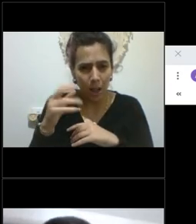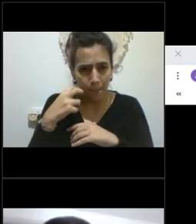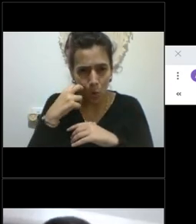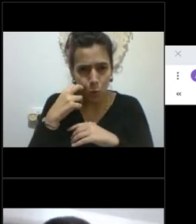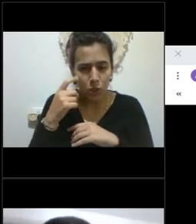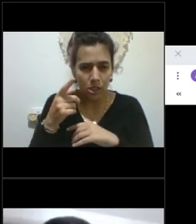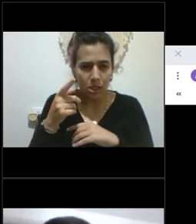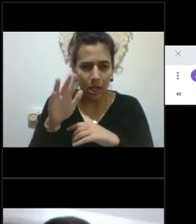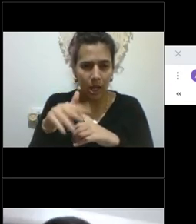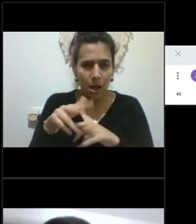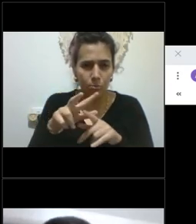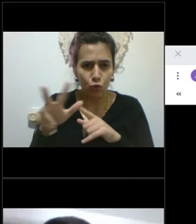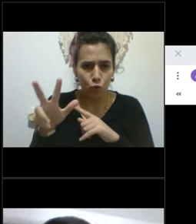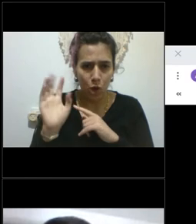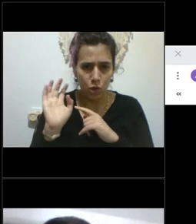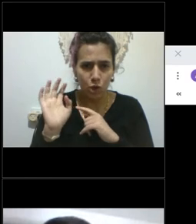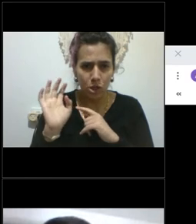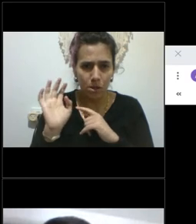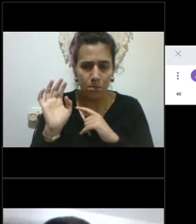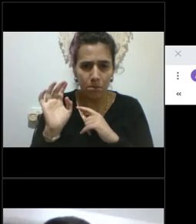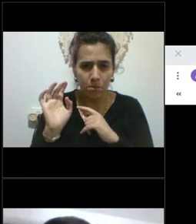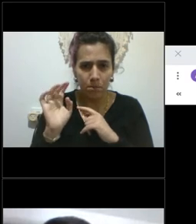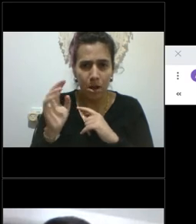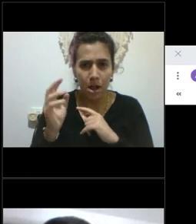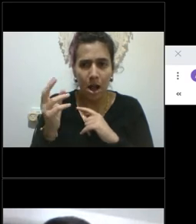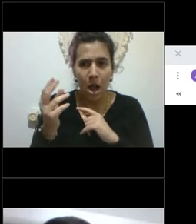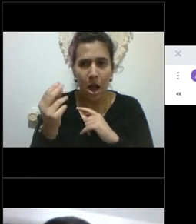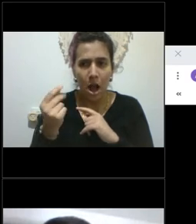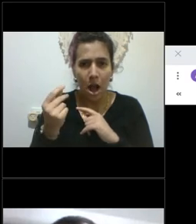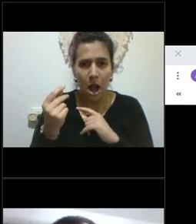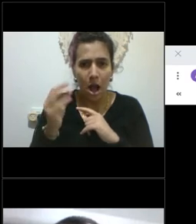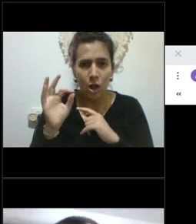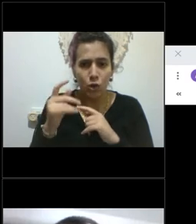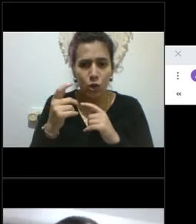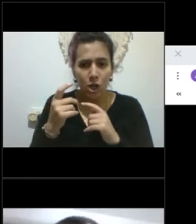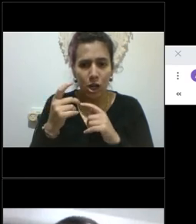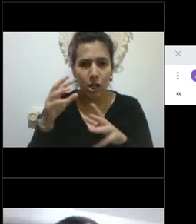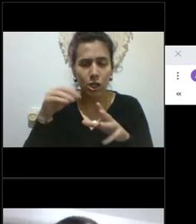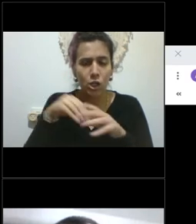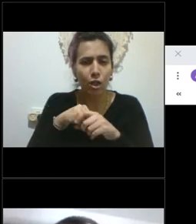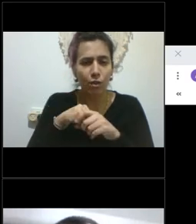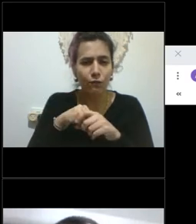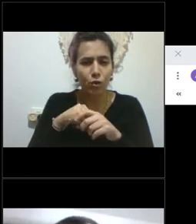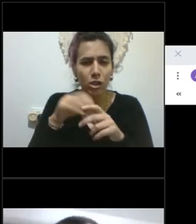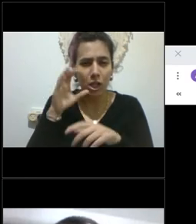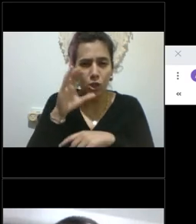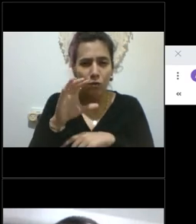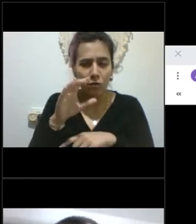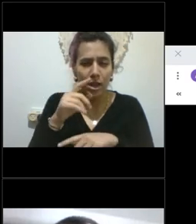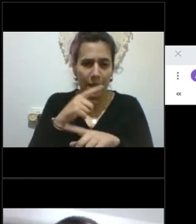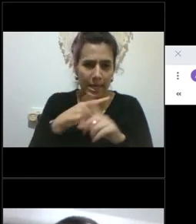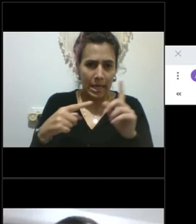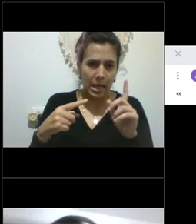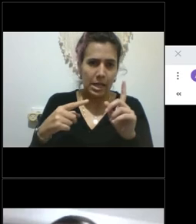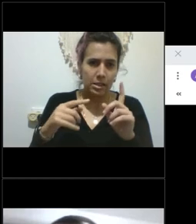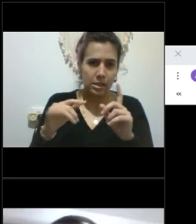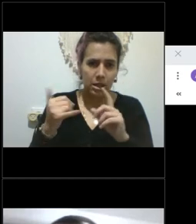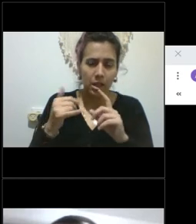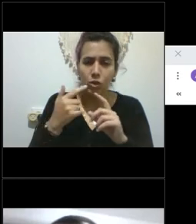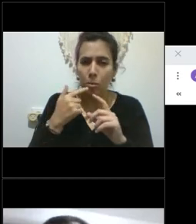אבל העלות של השתתפות כצופה פסיבי, נכון? היא חצי, זאת אומרת